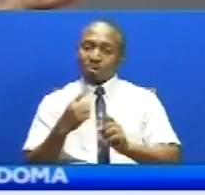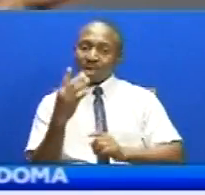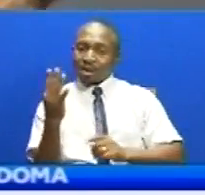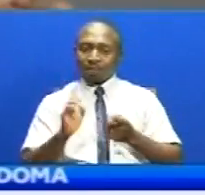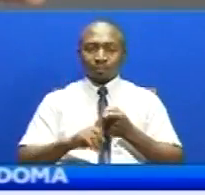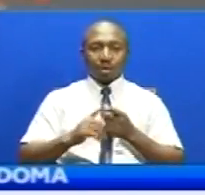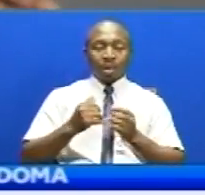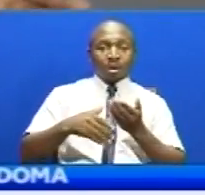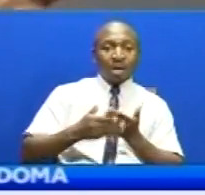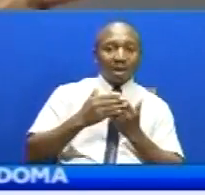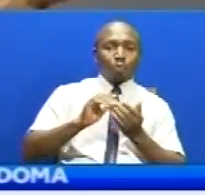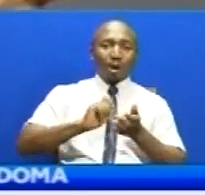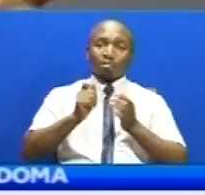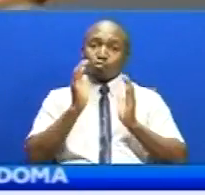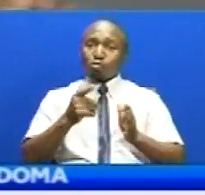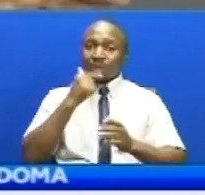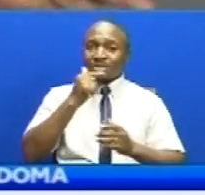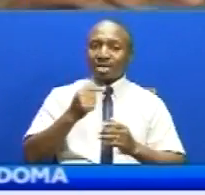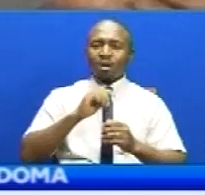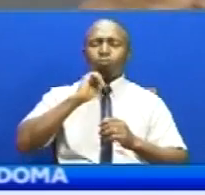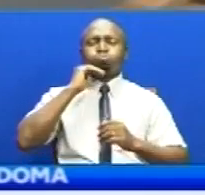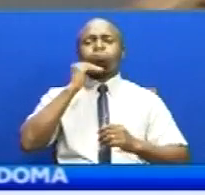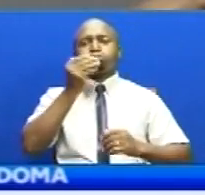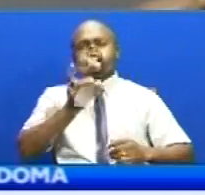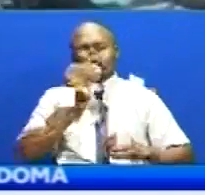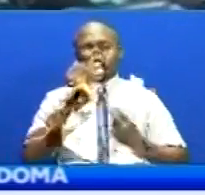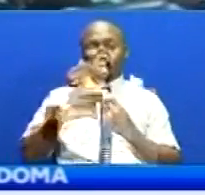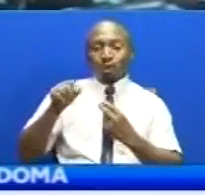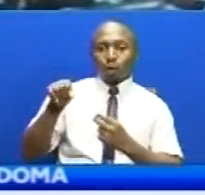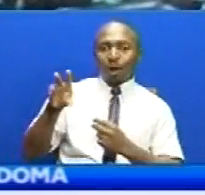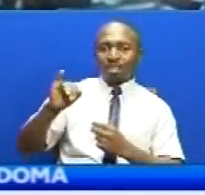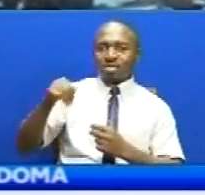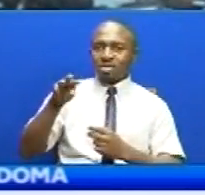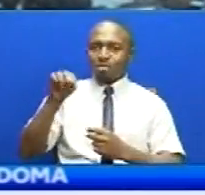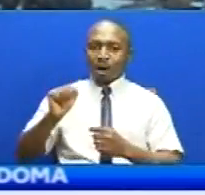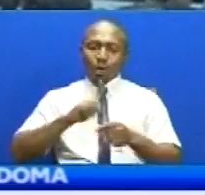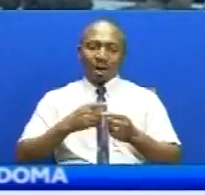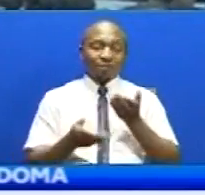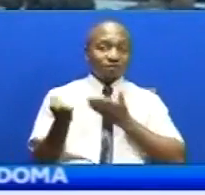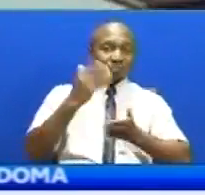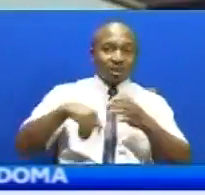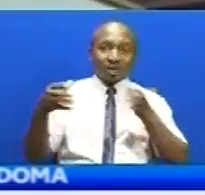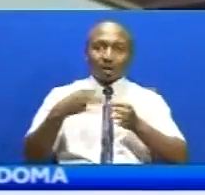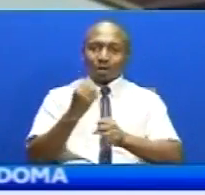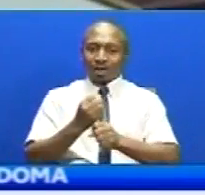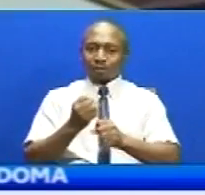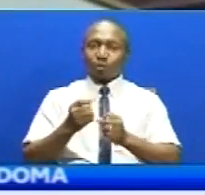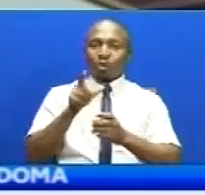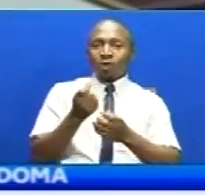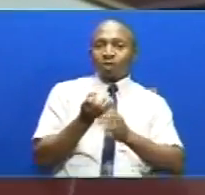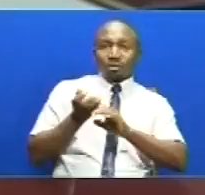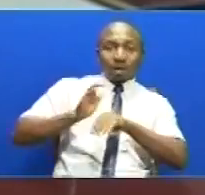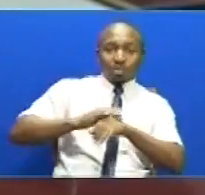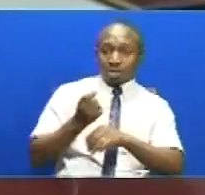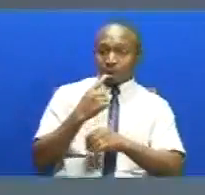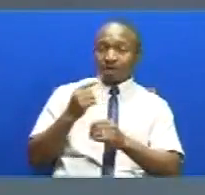naibu katibu mkuu TAMISEMI anayeshughulikia afya, Daktari Dorothy Gwajima, wakati akizungumza katika kikao kazi cha wafamasia wa mikoa yote